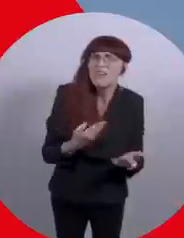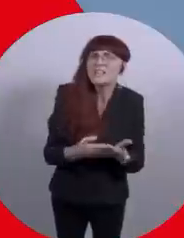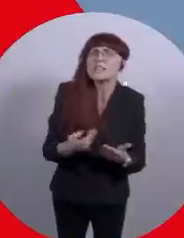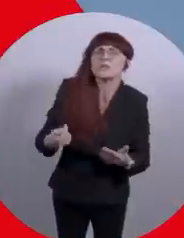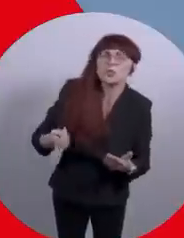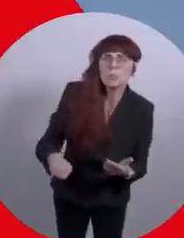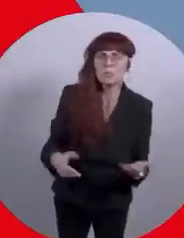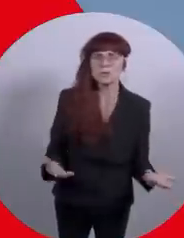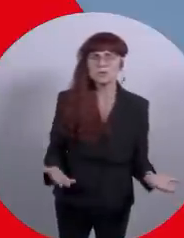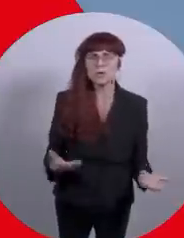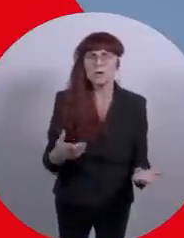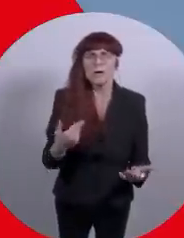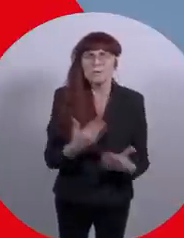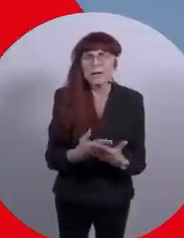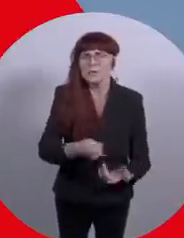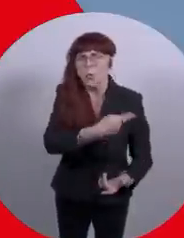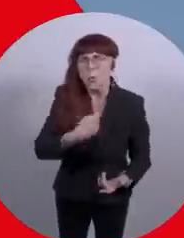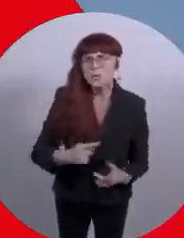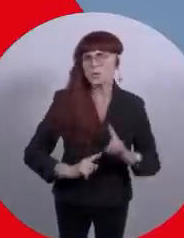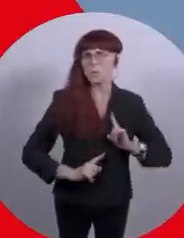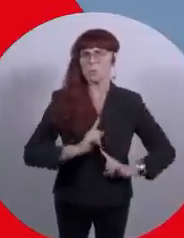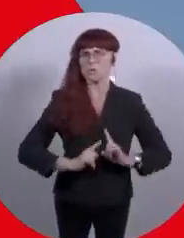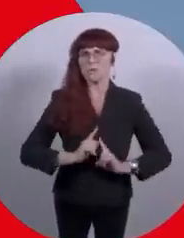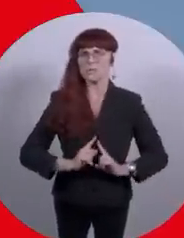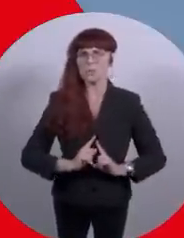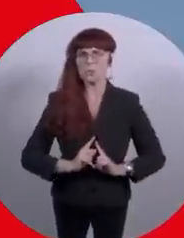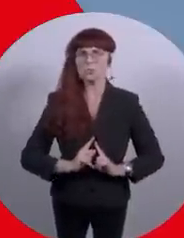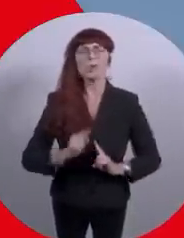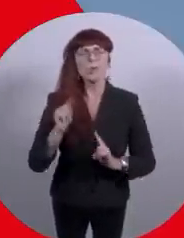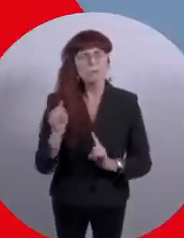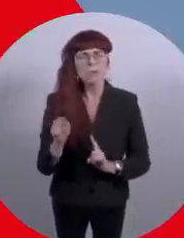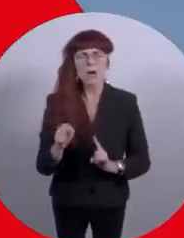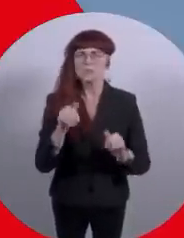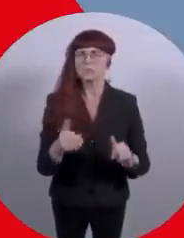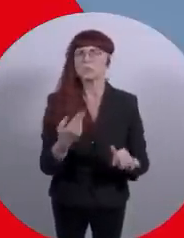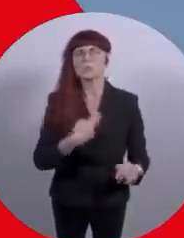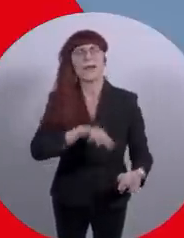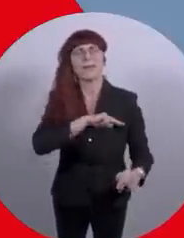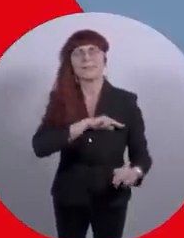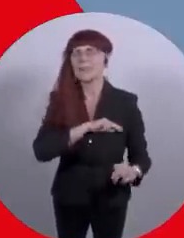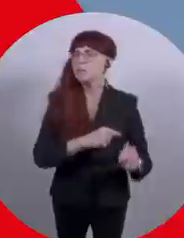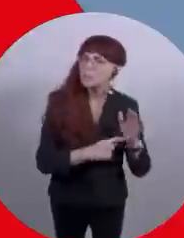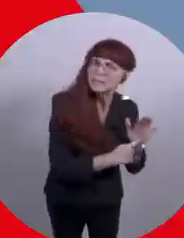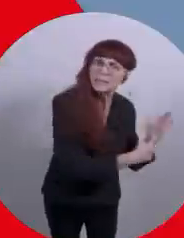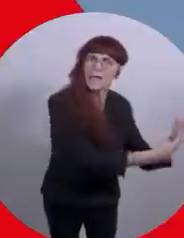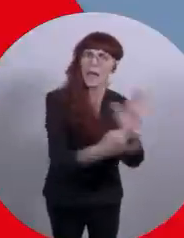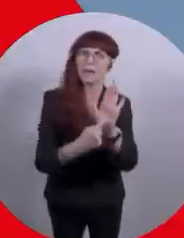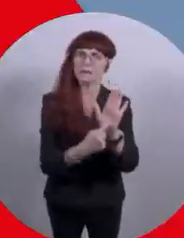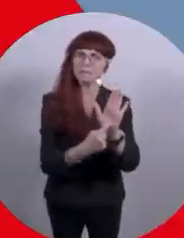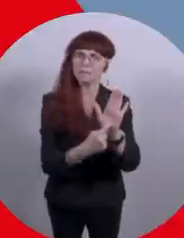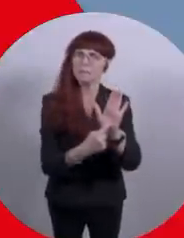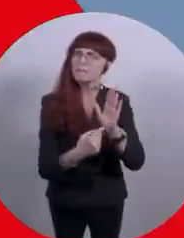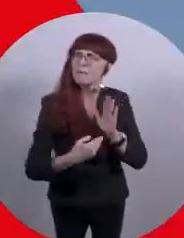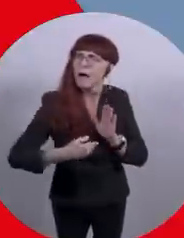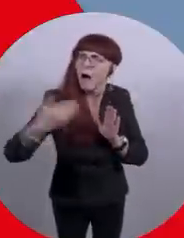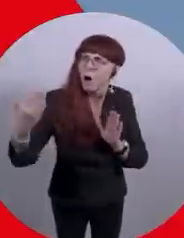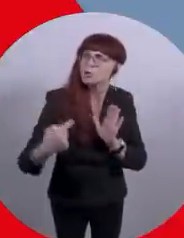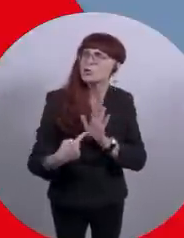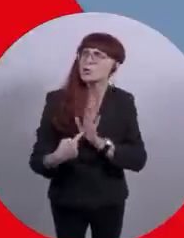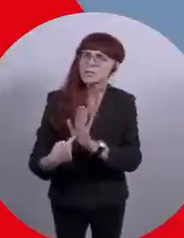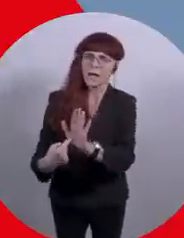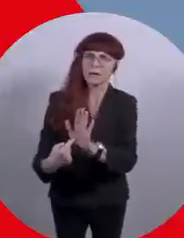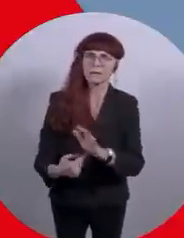Sozialdemokratie brennen und das wissen wir alles garantieren und auch nach außen spürbar machen liebe Genossinnen und Genossen